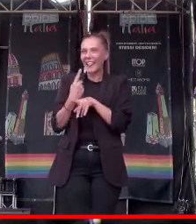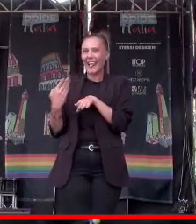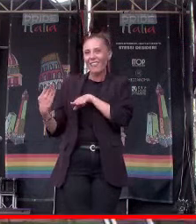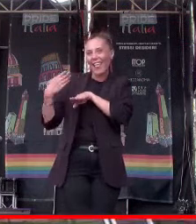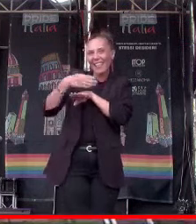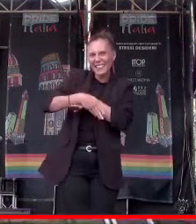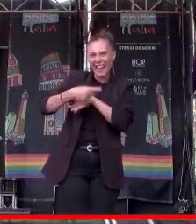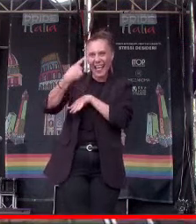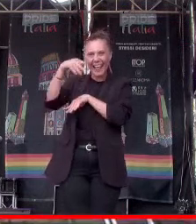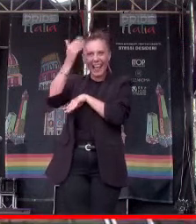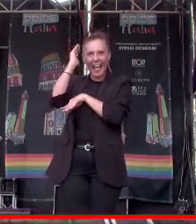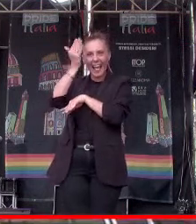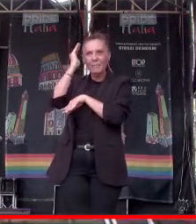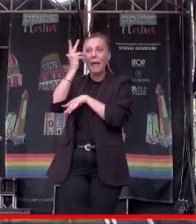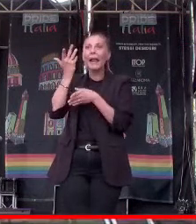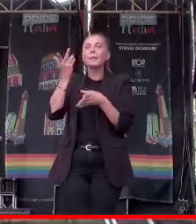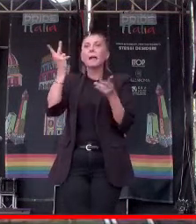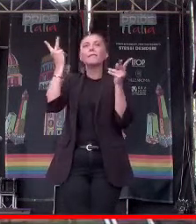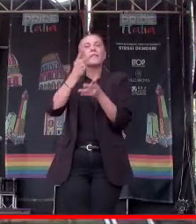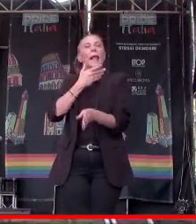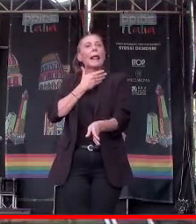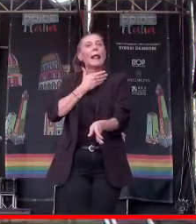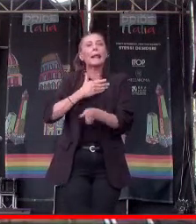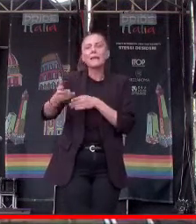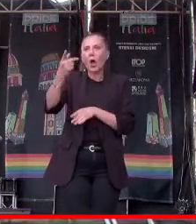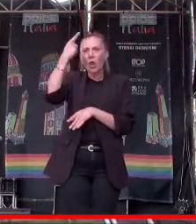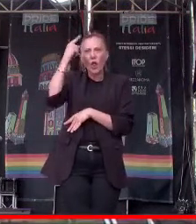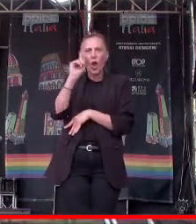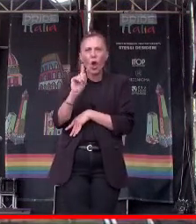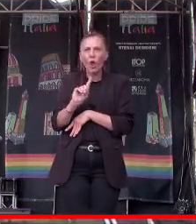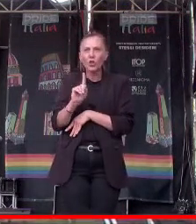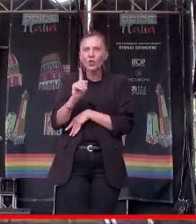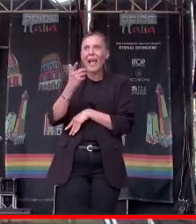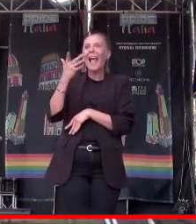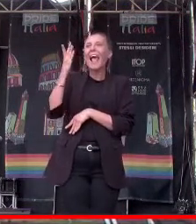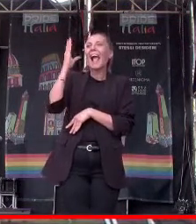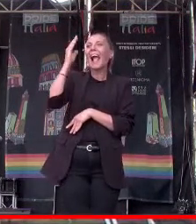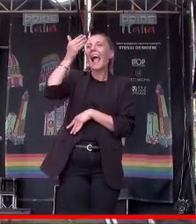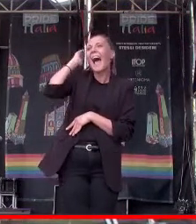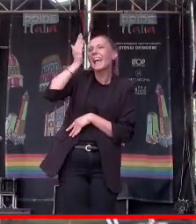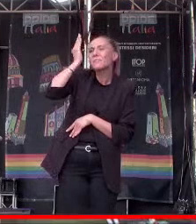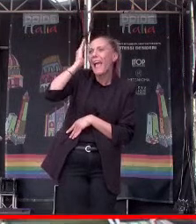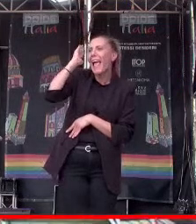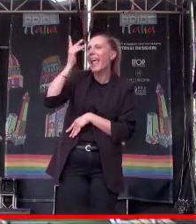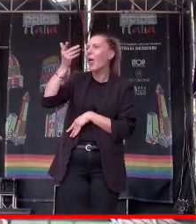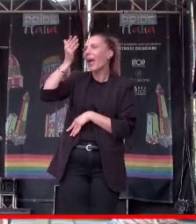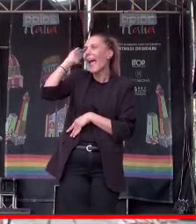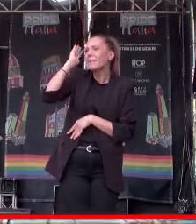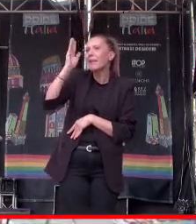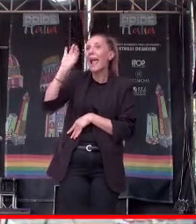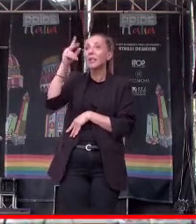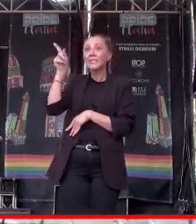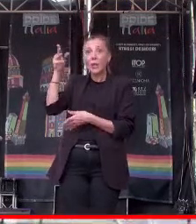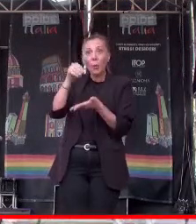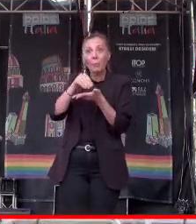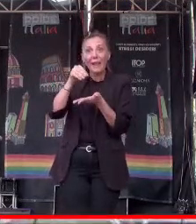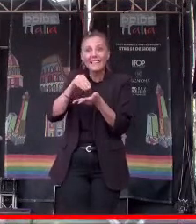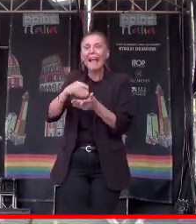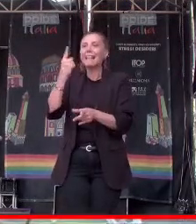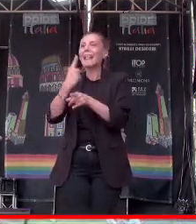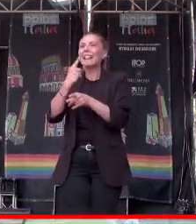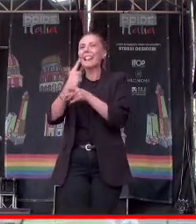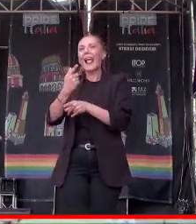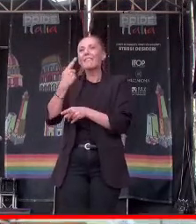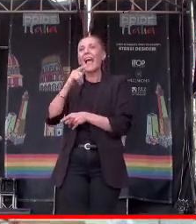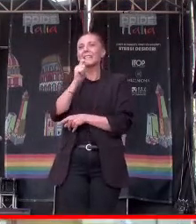noi? Carmelo deve entrare, però è in ritardo, non so dove sia Carmelo. Carmelo, batti un colpo se ci sei, manchi solo te. Eccolo.